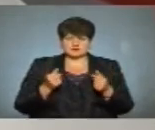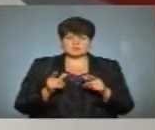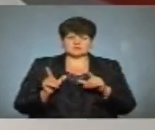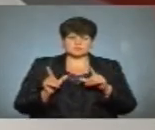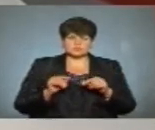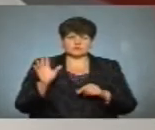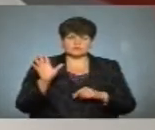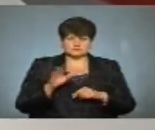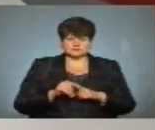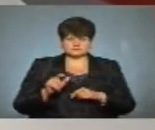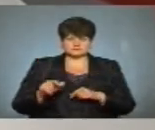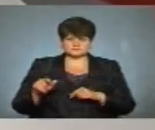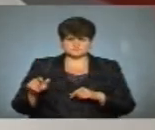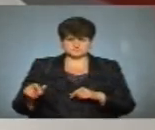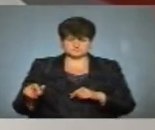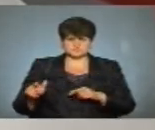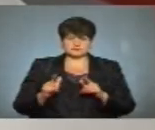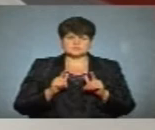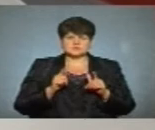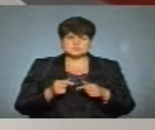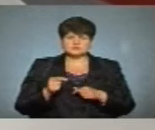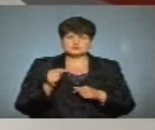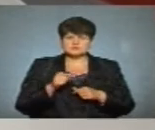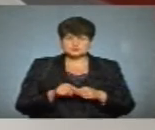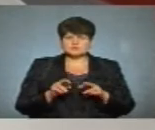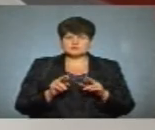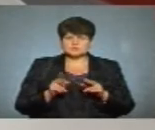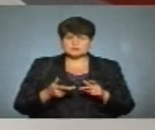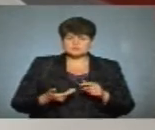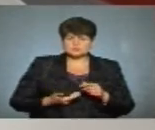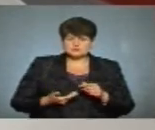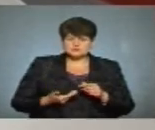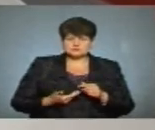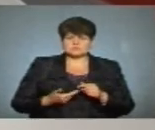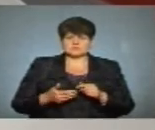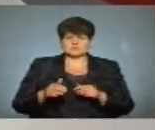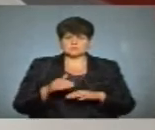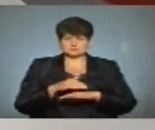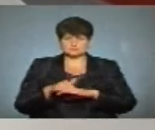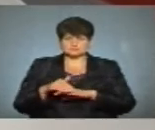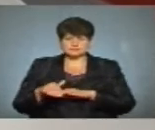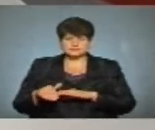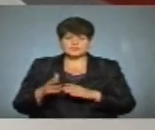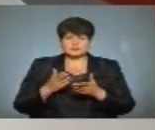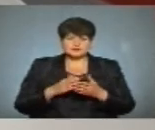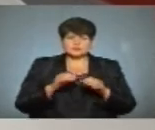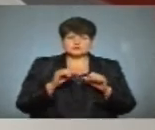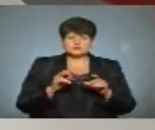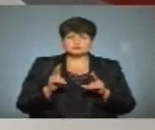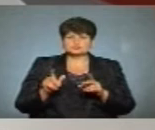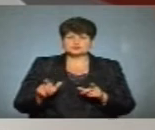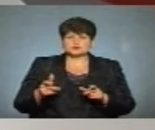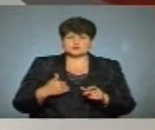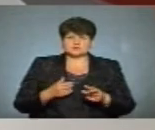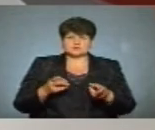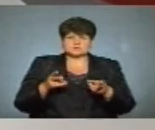всі мешканці згідно того, як вони як проживають згідно по дворах. Але є можливість, хто з людей хоче